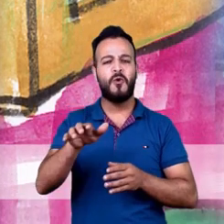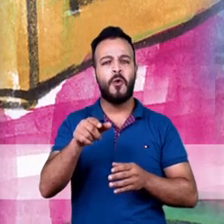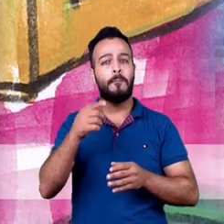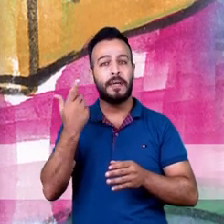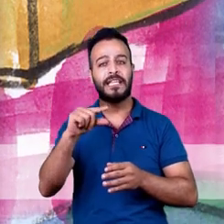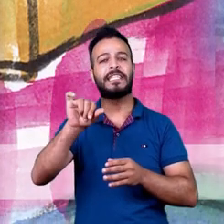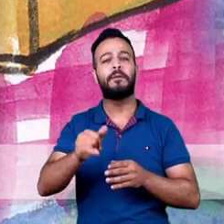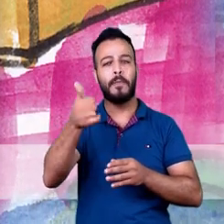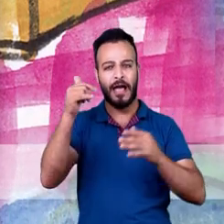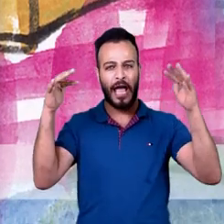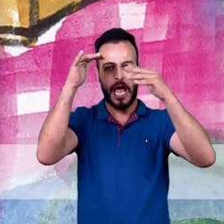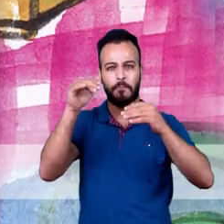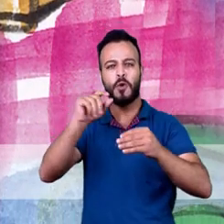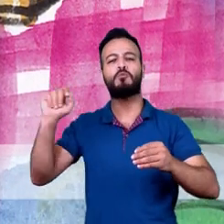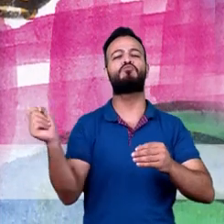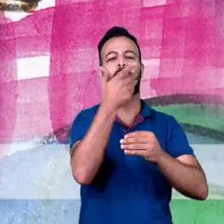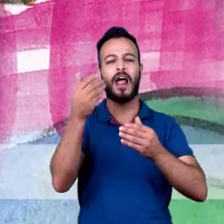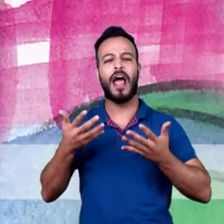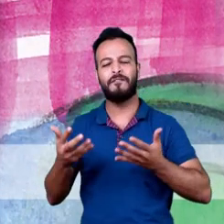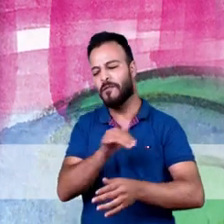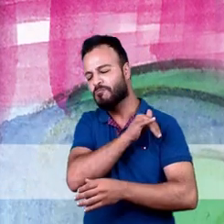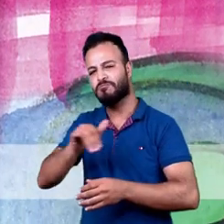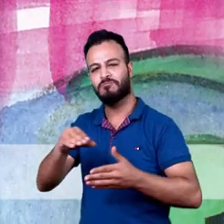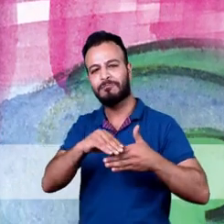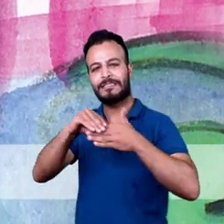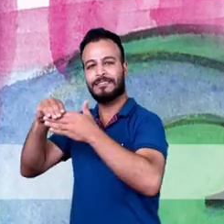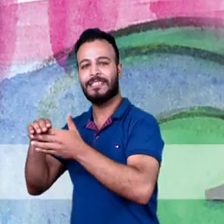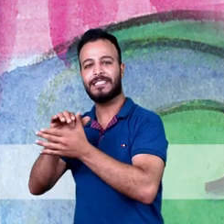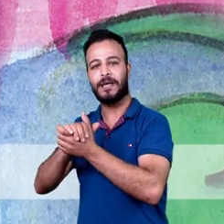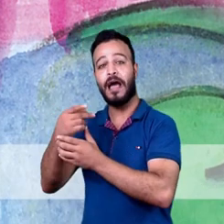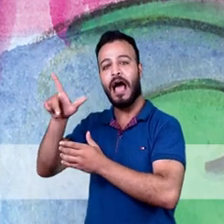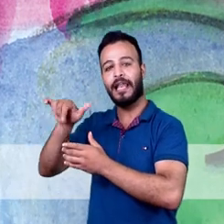وأسرعت ديما بخفة، أوصلت صديقها إلى الغرفة